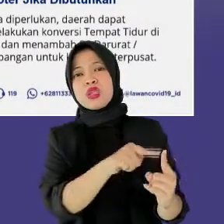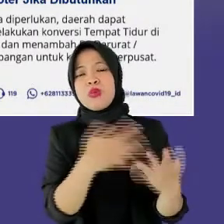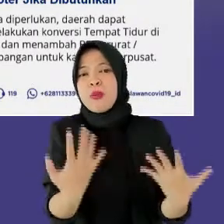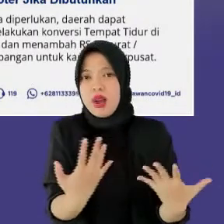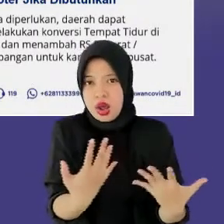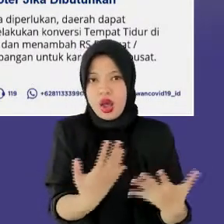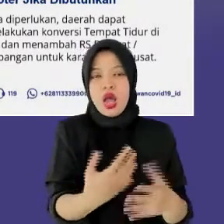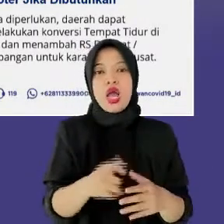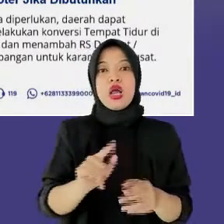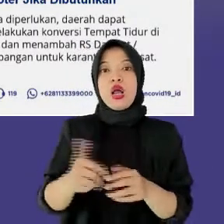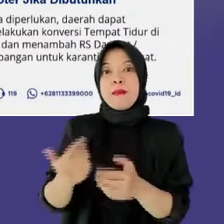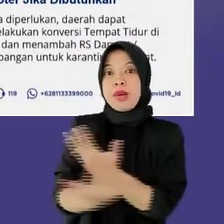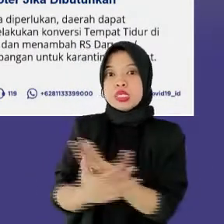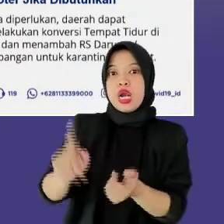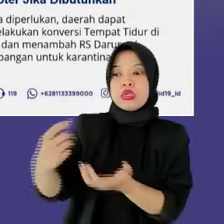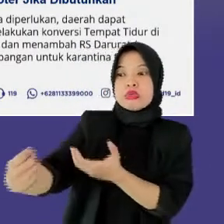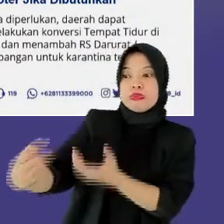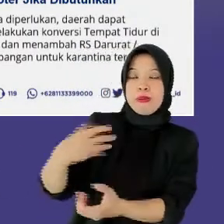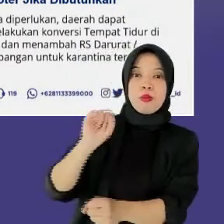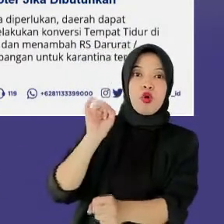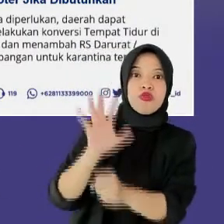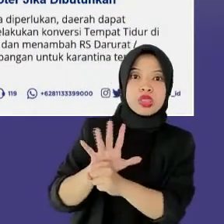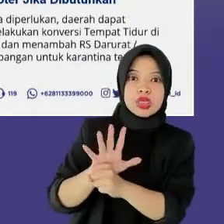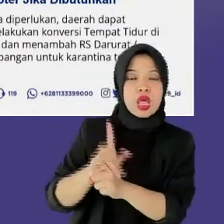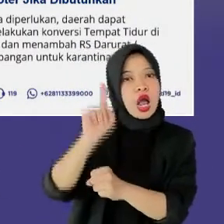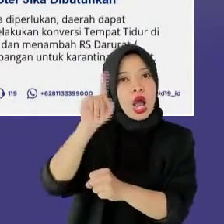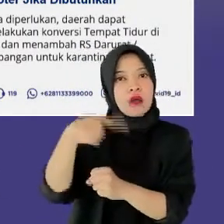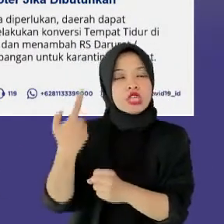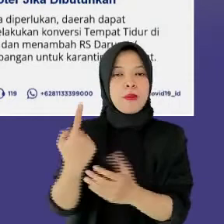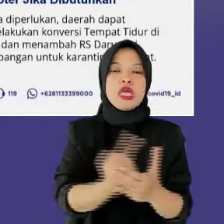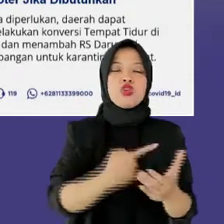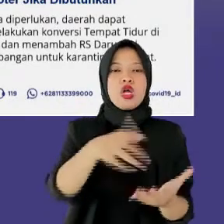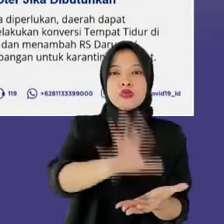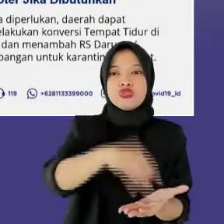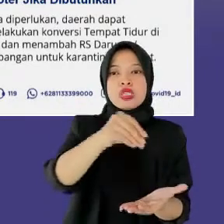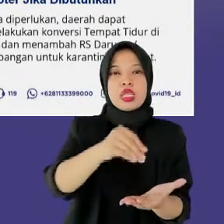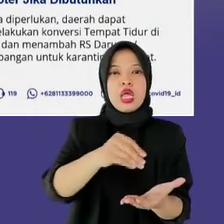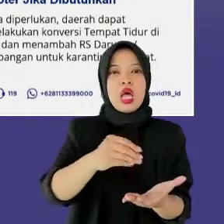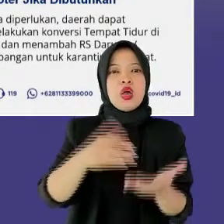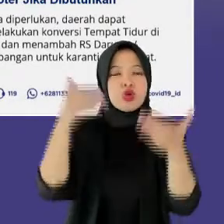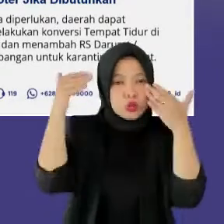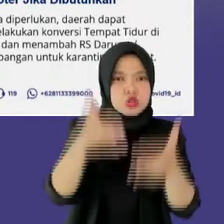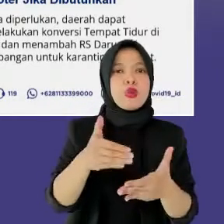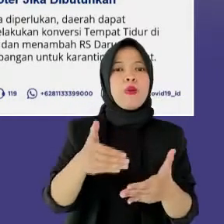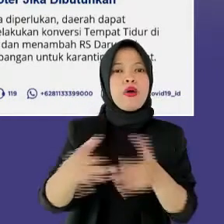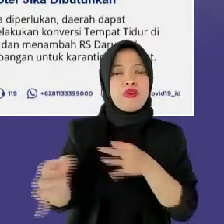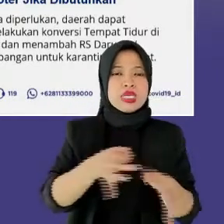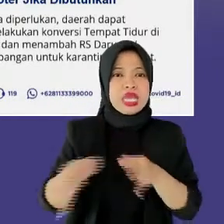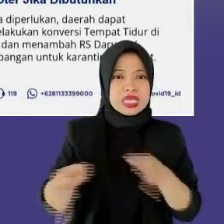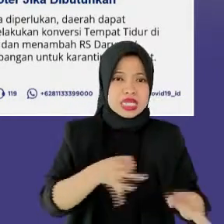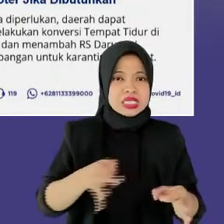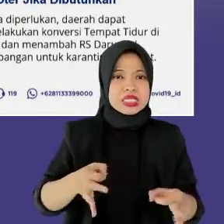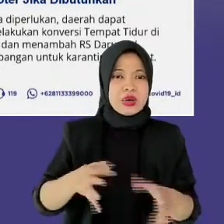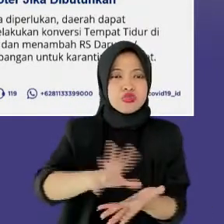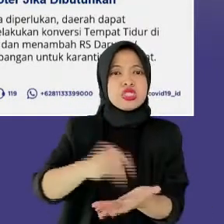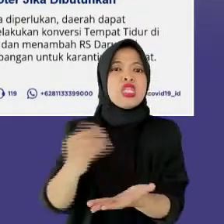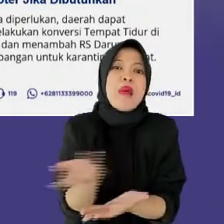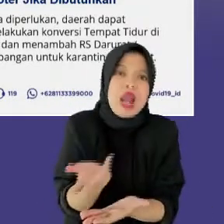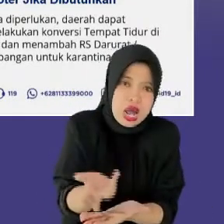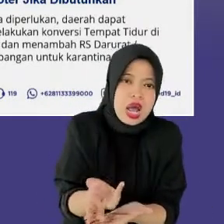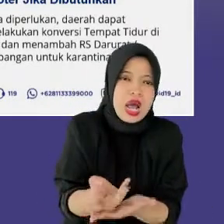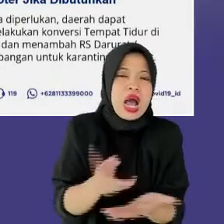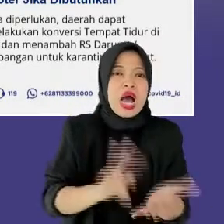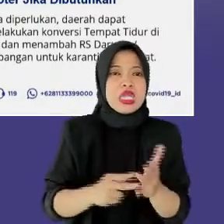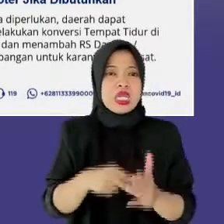masyarakat terinfeksi COVID-19, maka kita dorong untuk melaksanakan isolasinya di fasilitas-fasilitas isolasi terpusat yang ada. Yeah. Sehingga